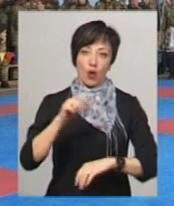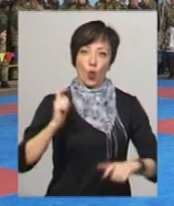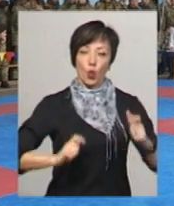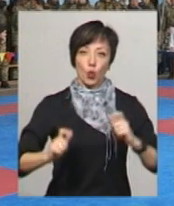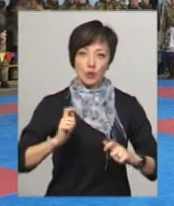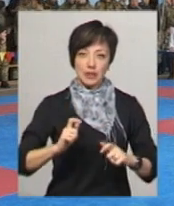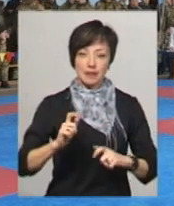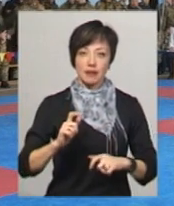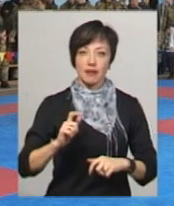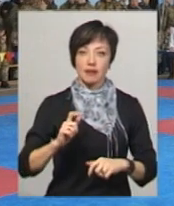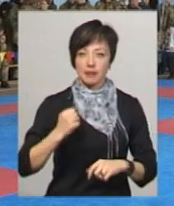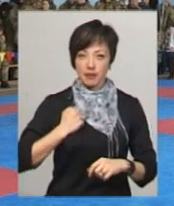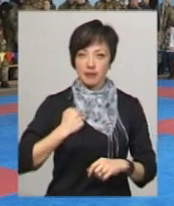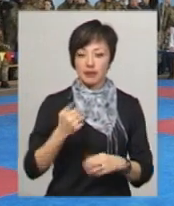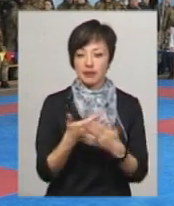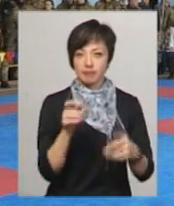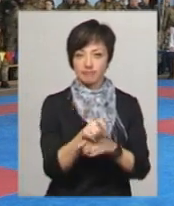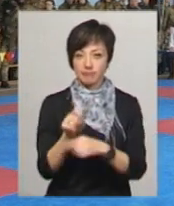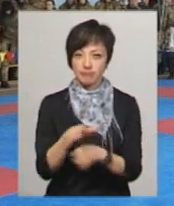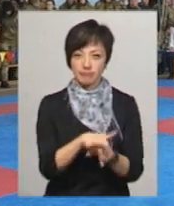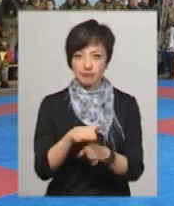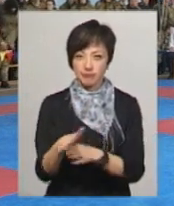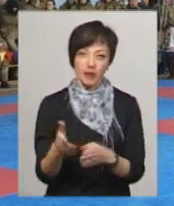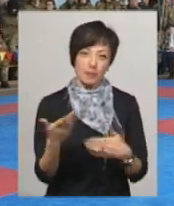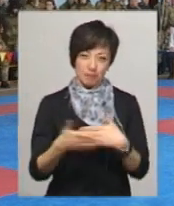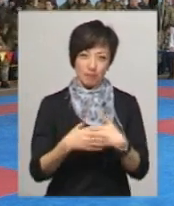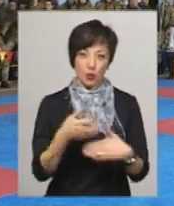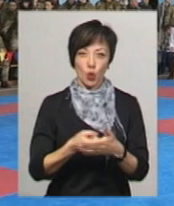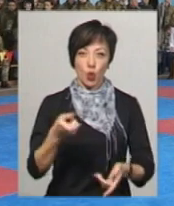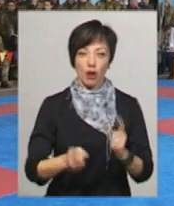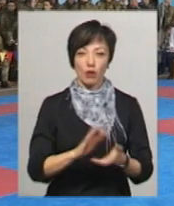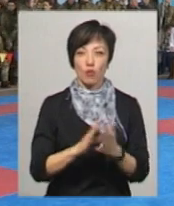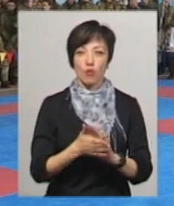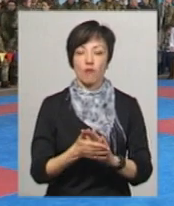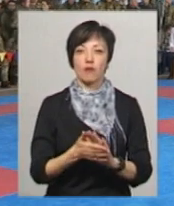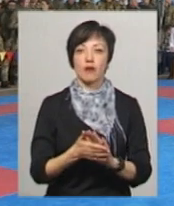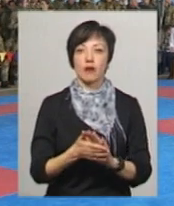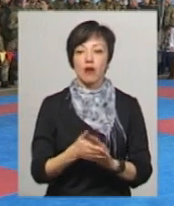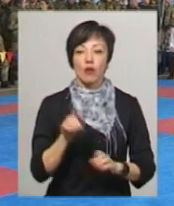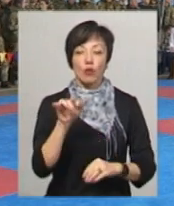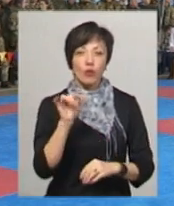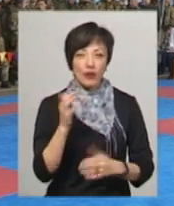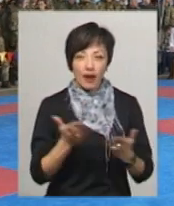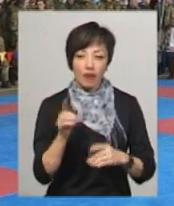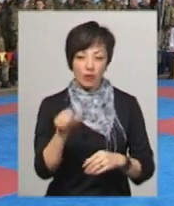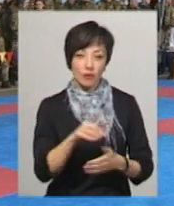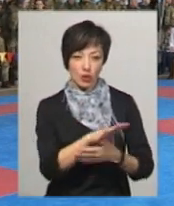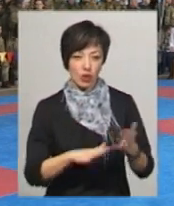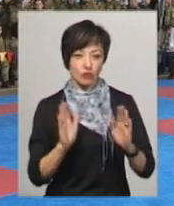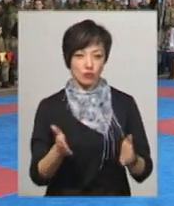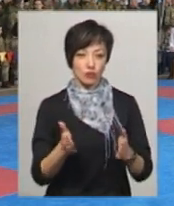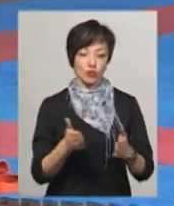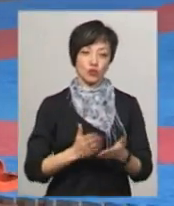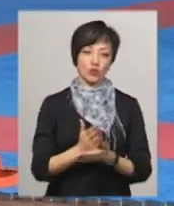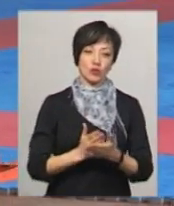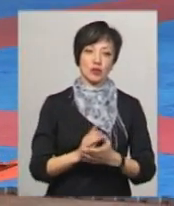такі ситуативні завдання, виконує різні задачі, які приближені до реальних умов штабноків, в яких вони будуть в подальшому проходити